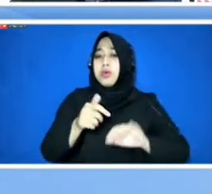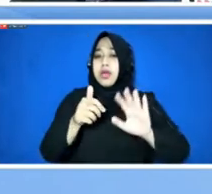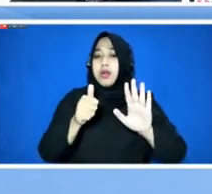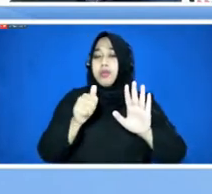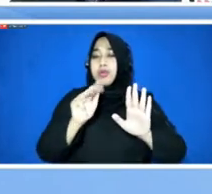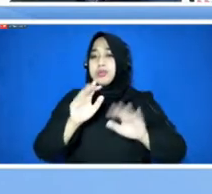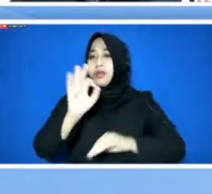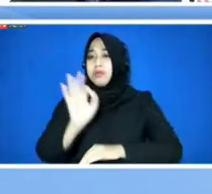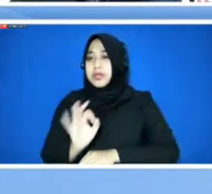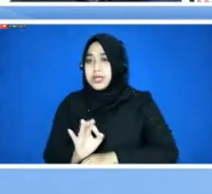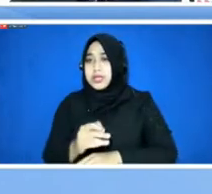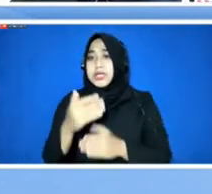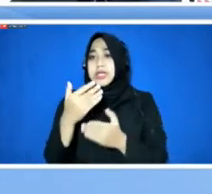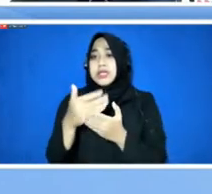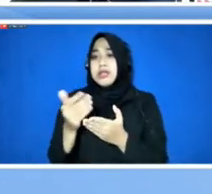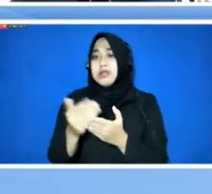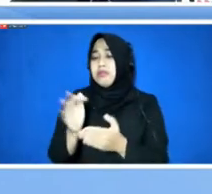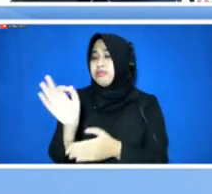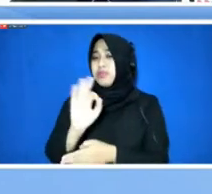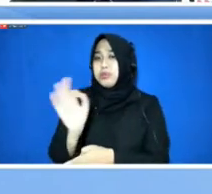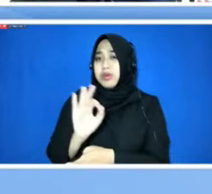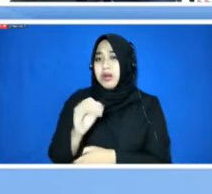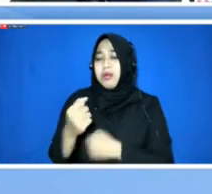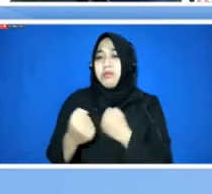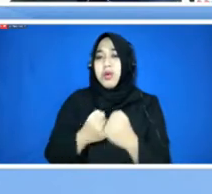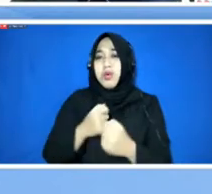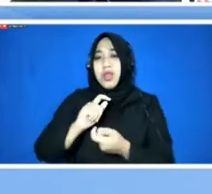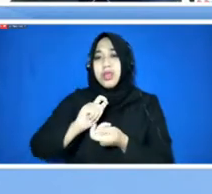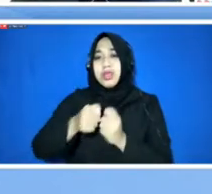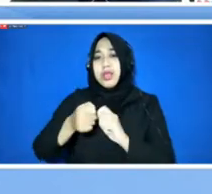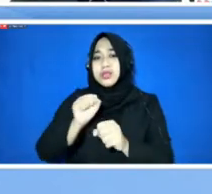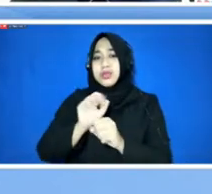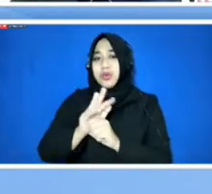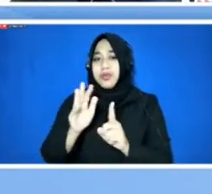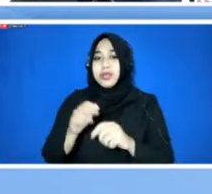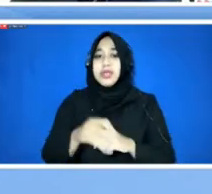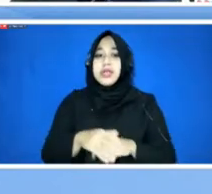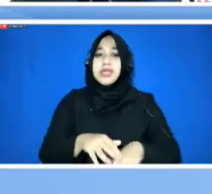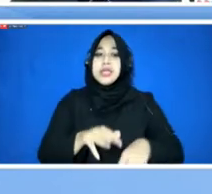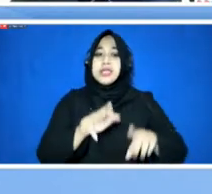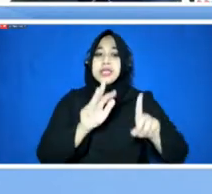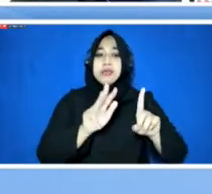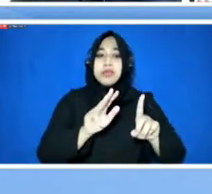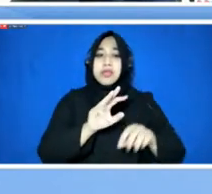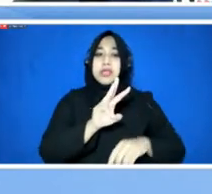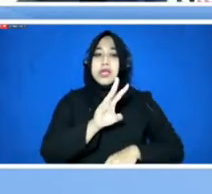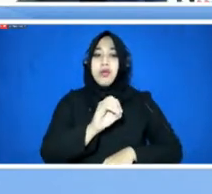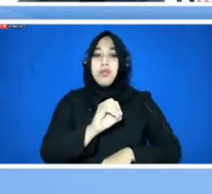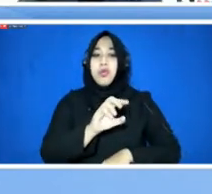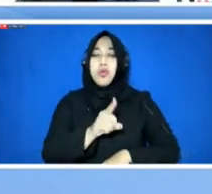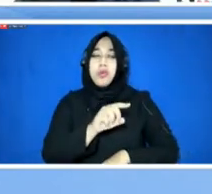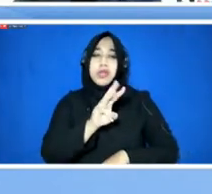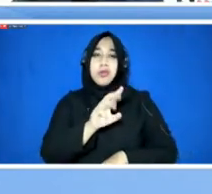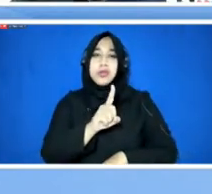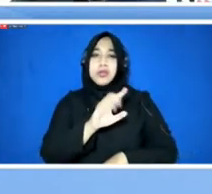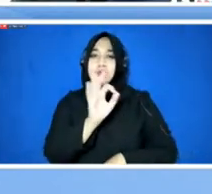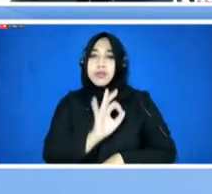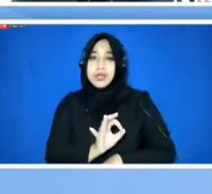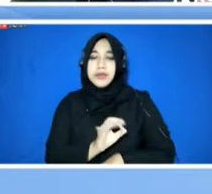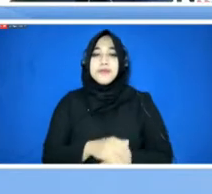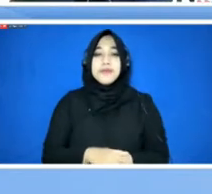69,69% dan sisanya belum pernah melakukan tes COVID-19 sebanyak 30,31%.